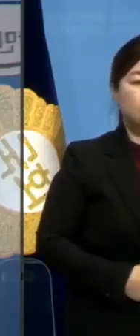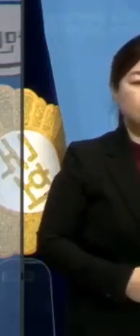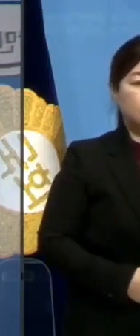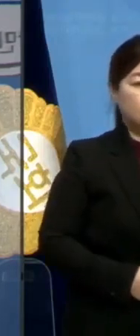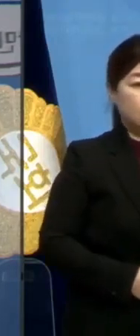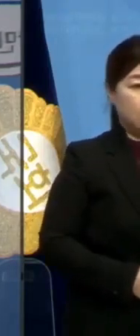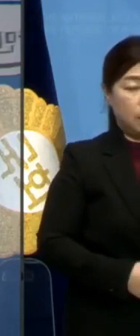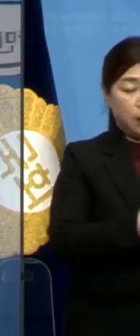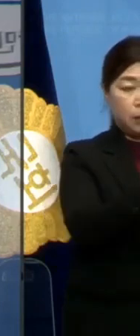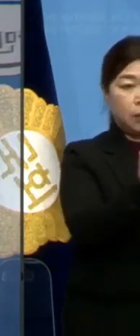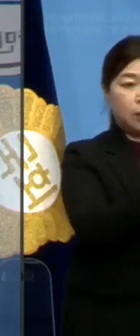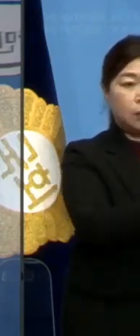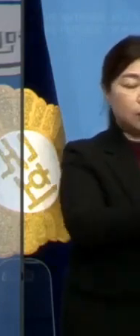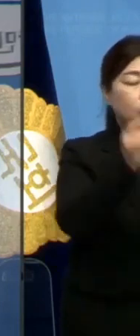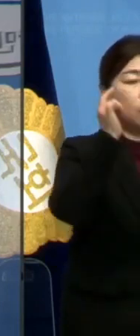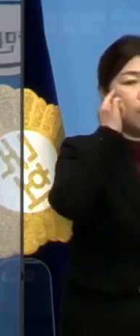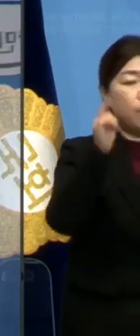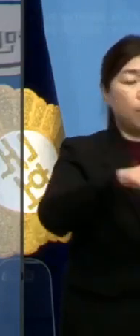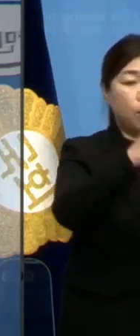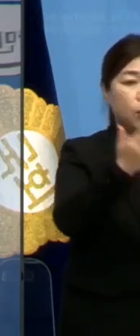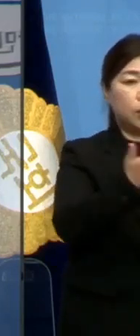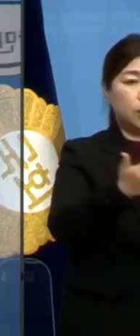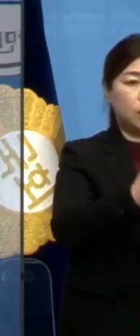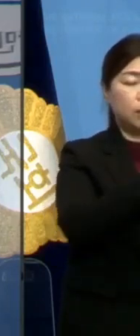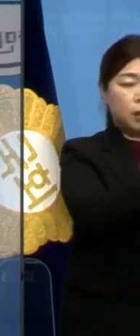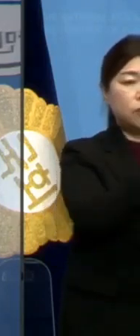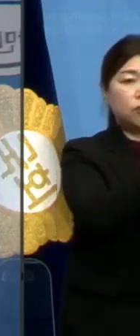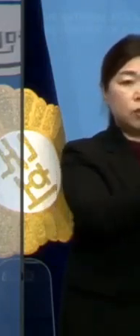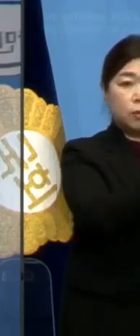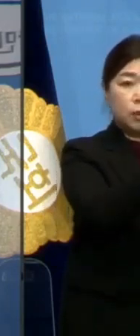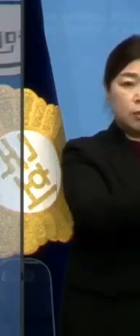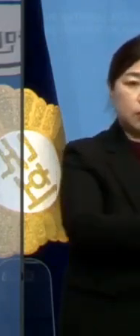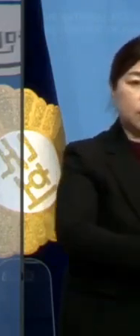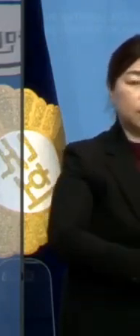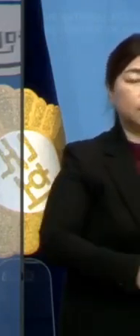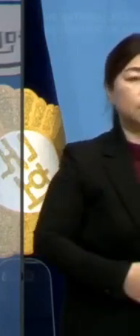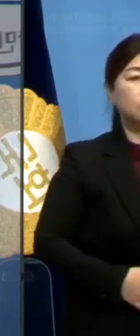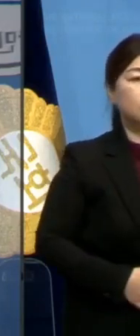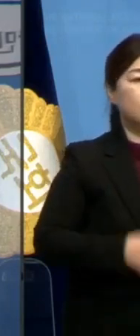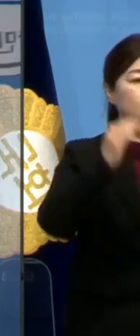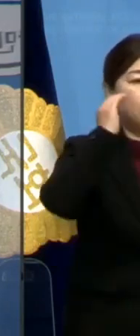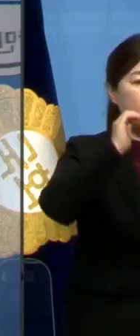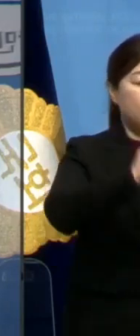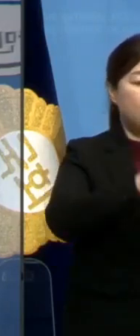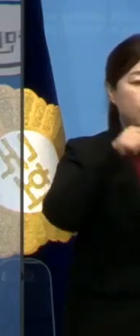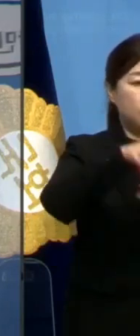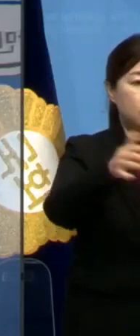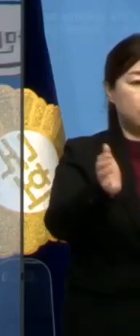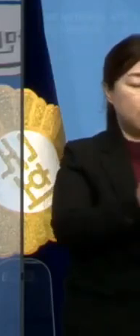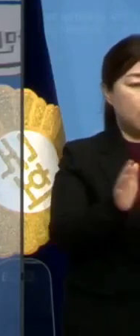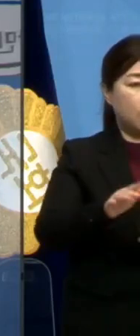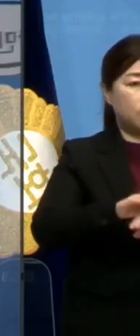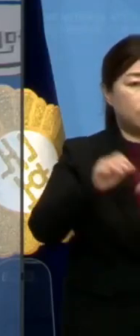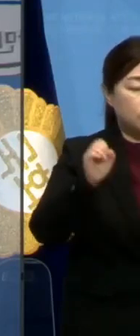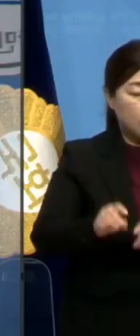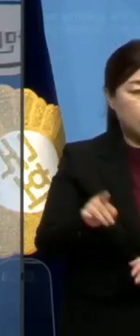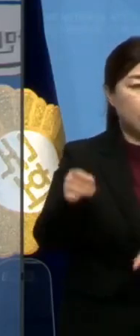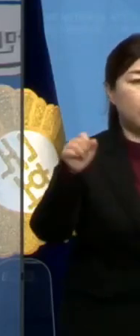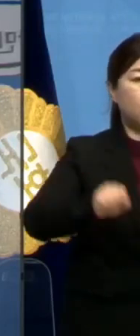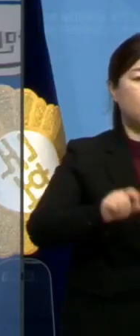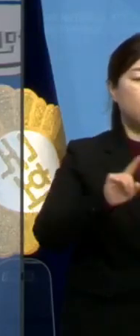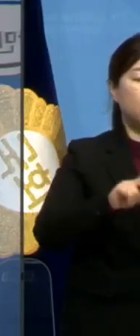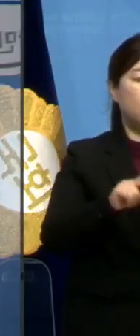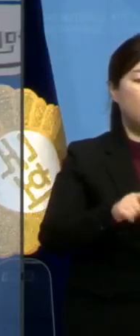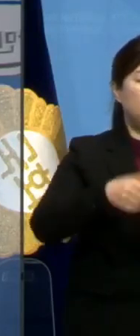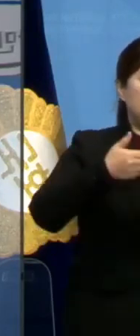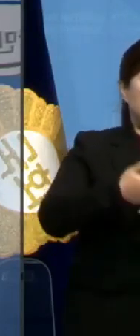제일 여당은 왜 모든 게 자기들 중심 입니까 청와대와 민주당이 흑발 질에서 반사